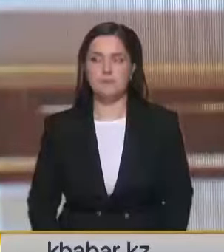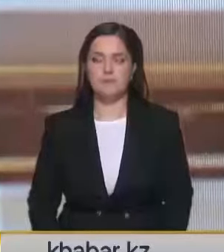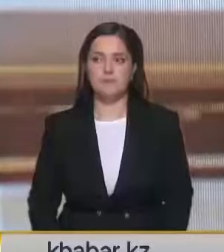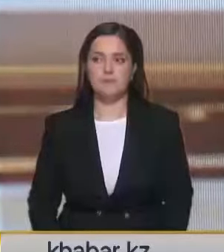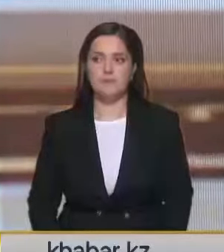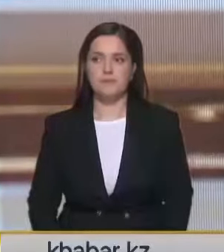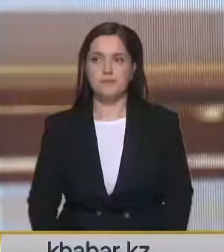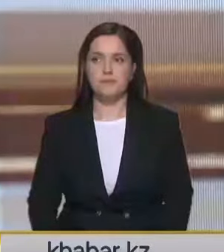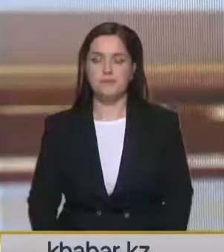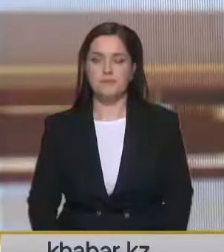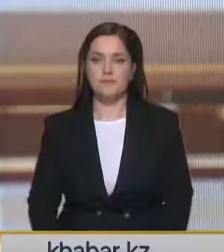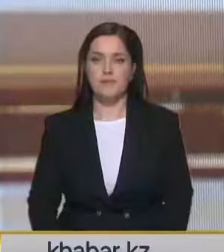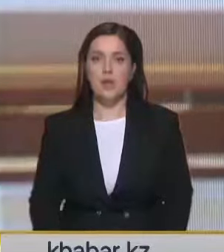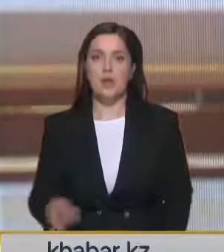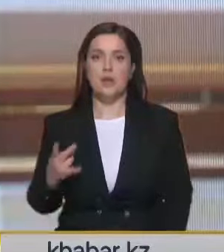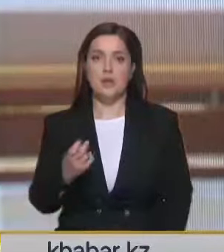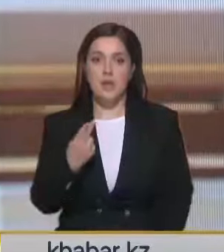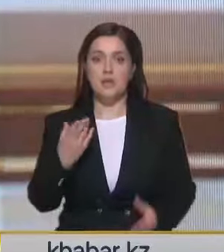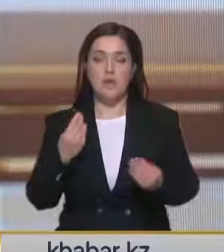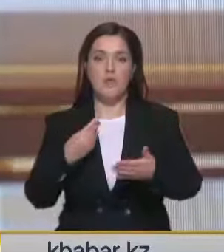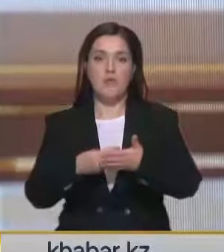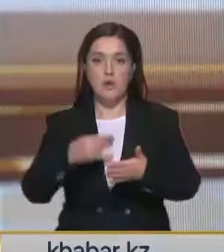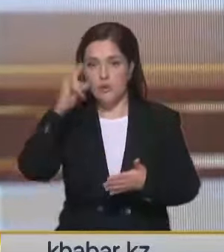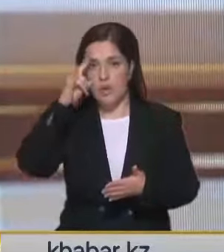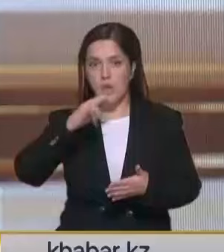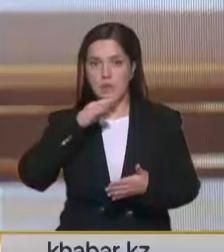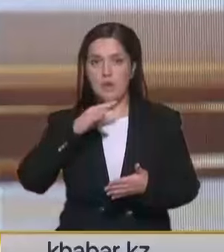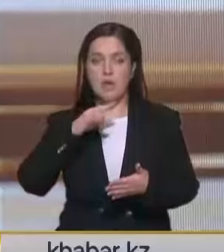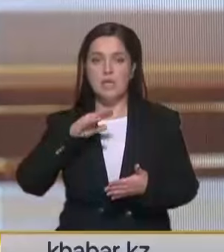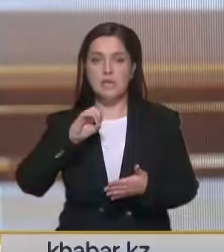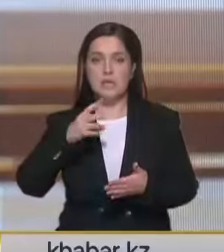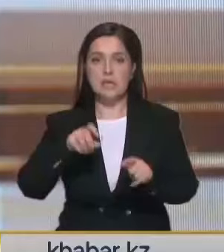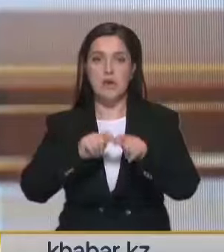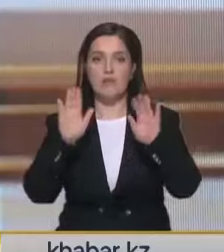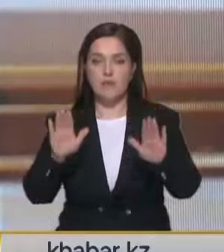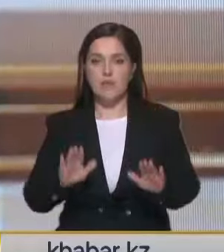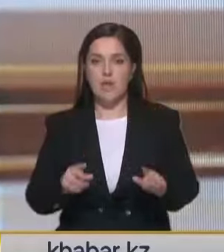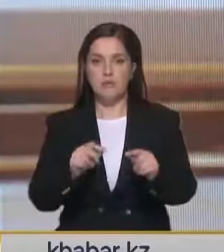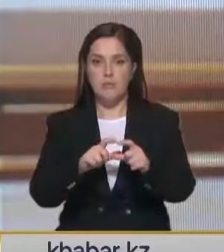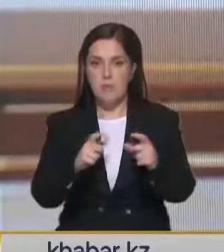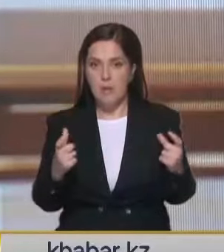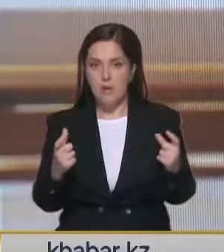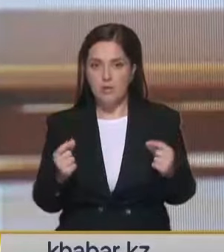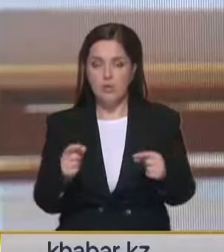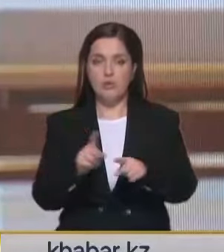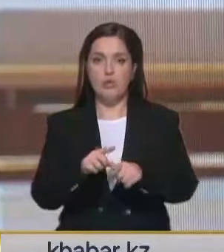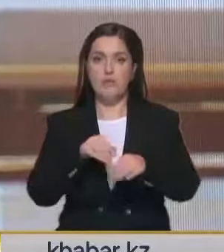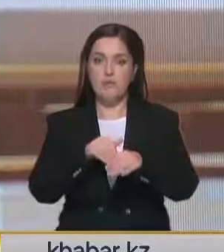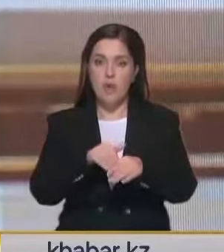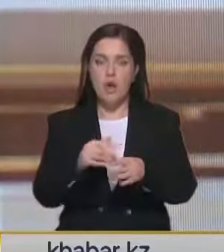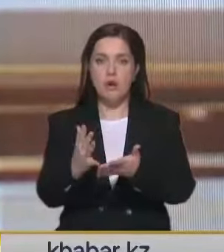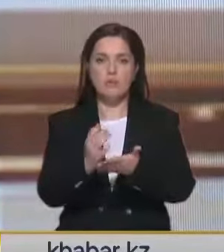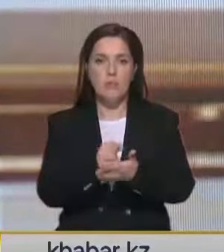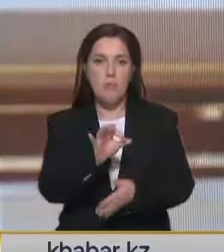В Алматы накануне Дня национальной валюты Казахстана тенге открылась выставка банкнот, а также инвестиционных и